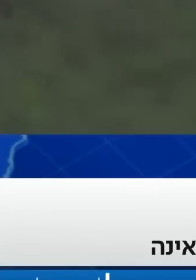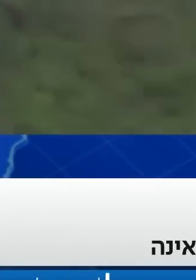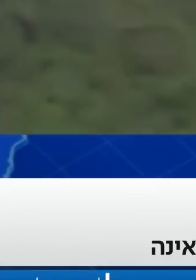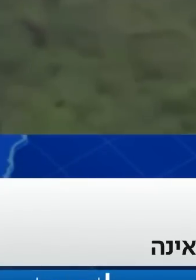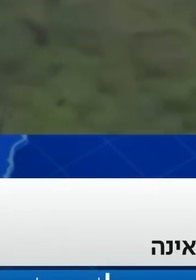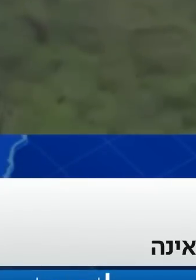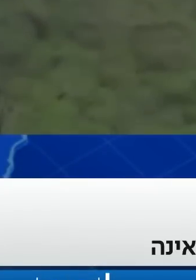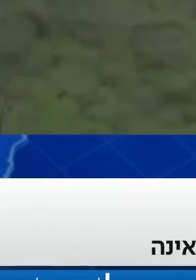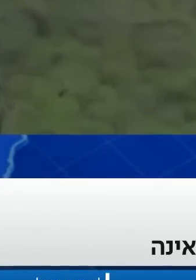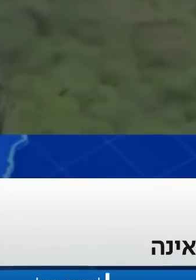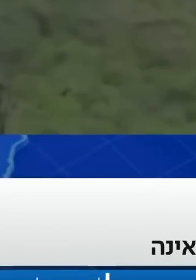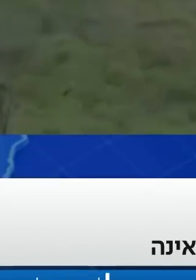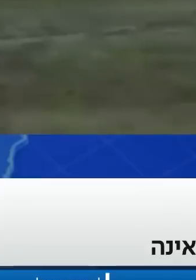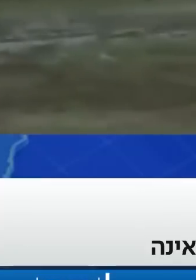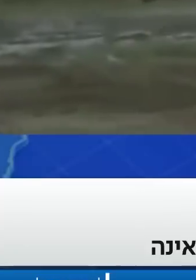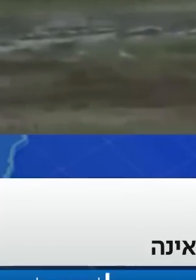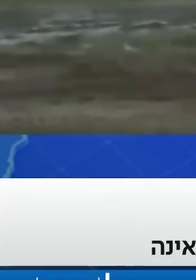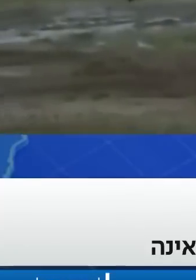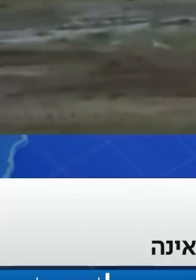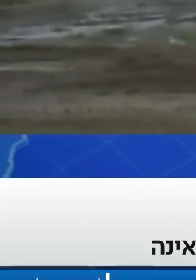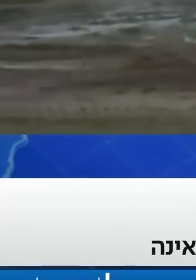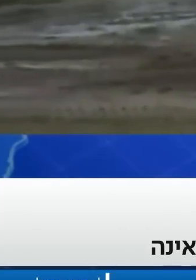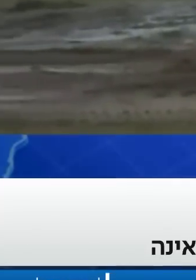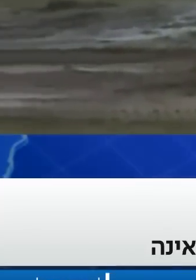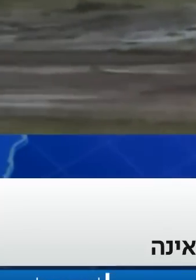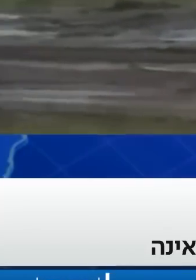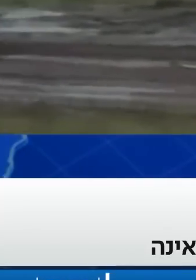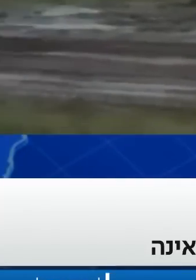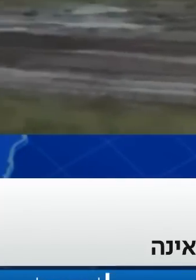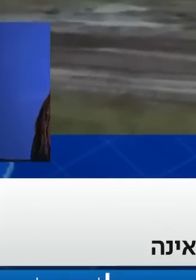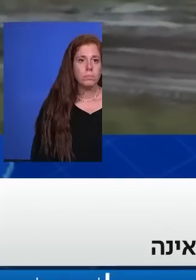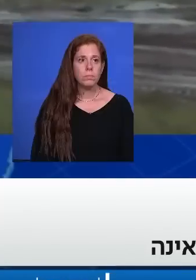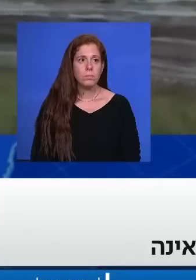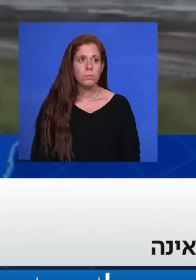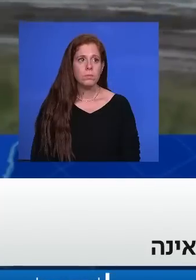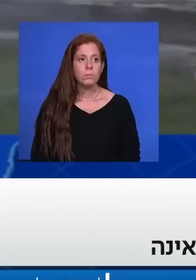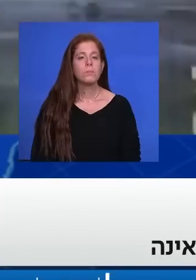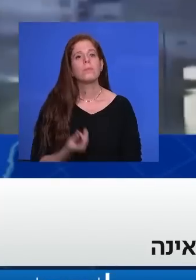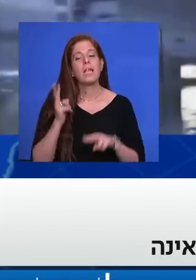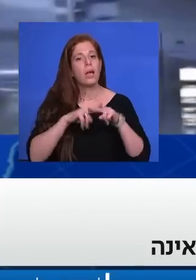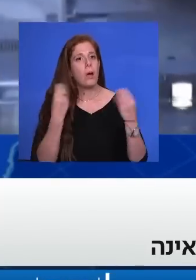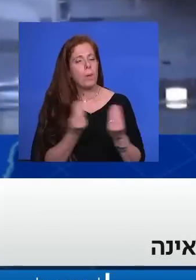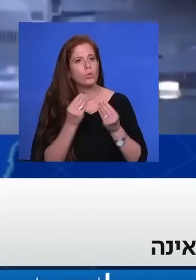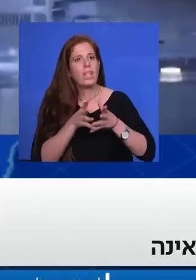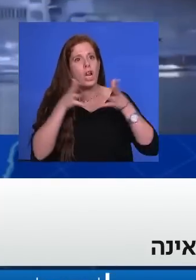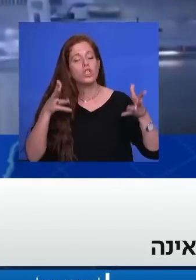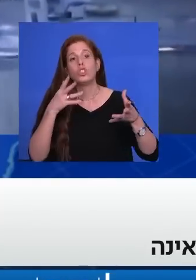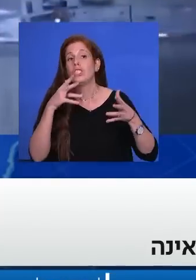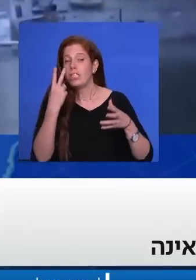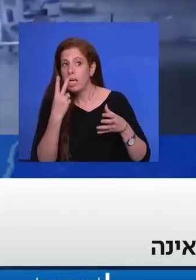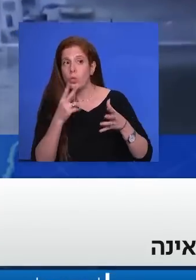בהתחלה 14 טנקים, פלוגת טנקים, אחר כך משהו שיגדל לשני גדודים, שזה משהו כמו 80-90